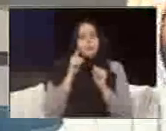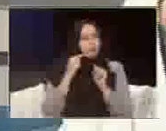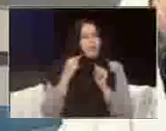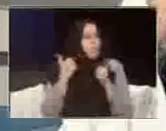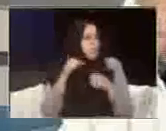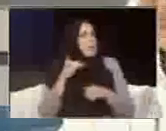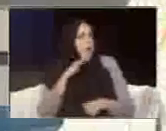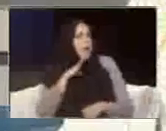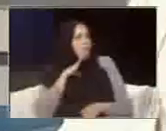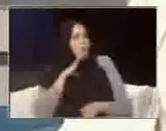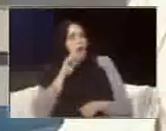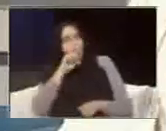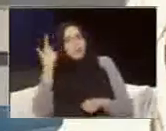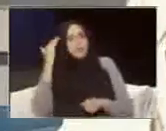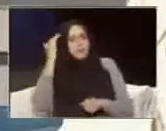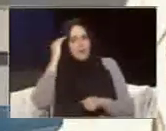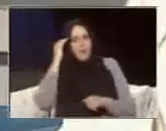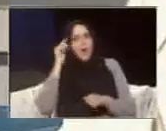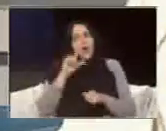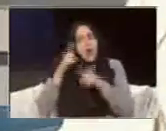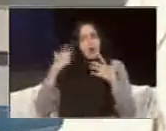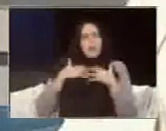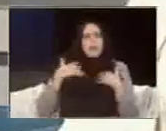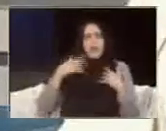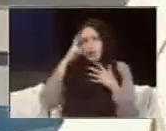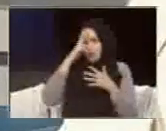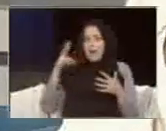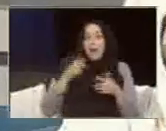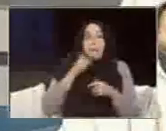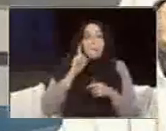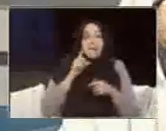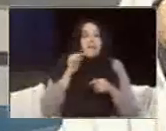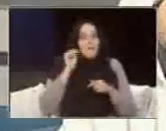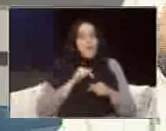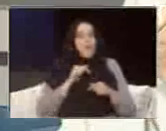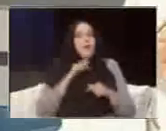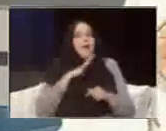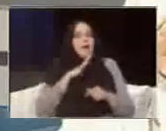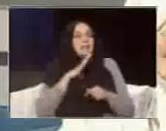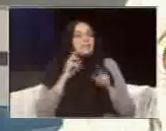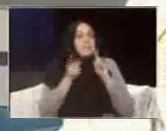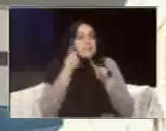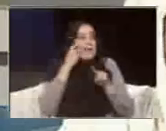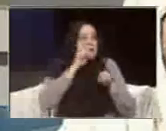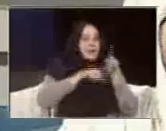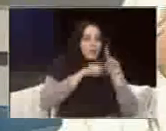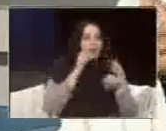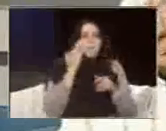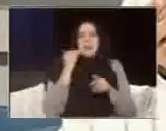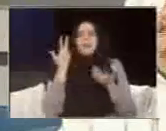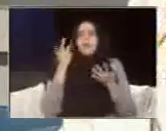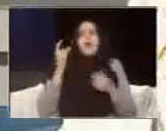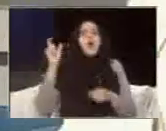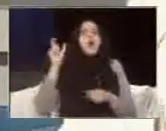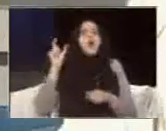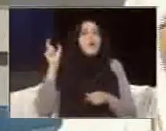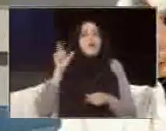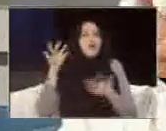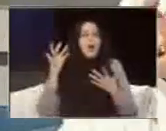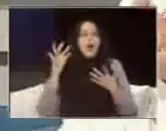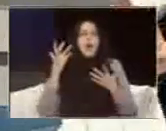معارف في سائر العلوم، ولكن لابد أن يتخصص. وإذا عدنا إلى علوم الشريعة، في علوم القرآن مثلا، في